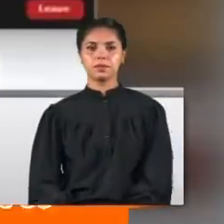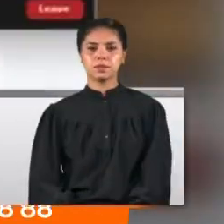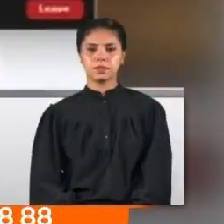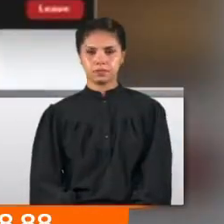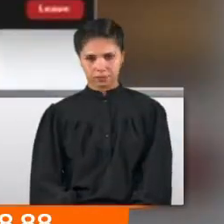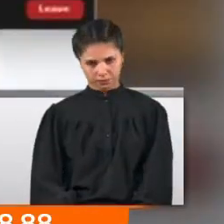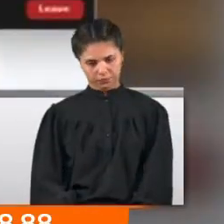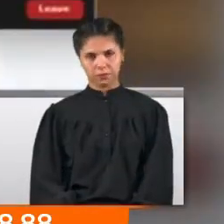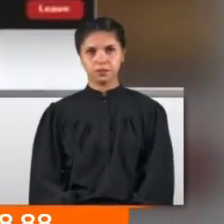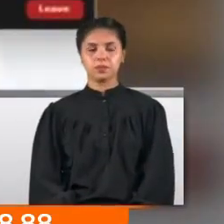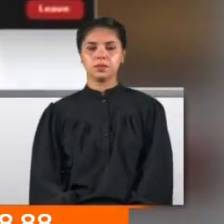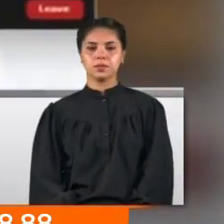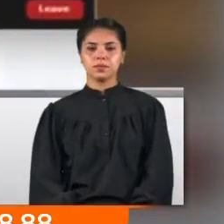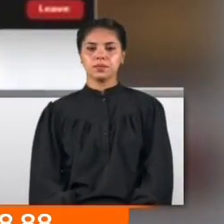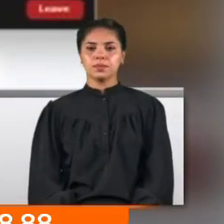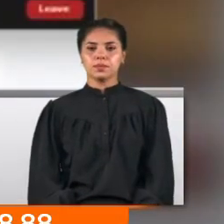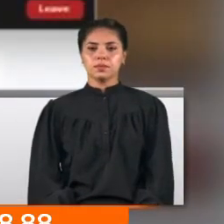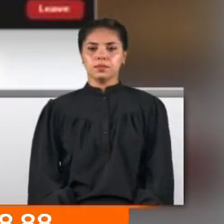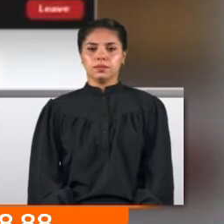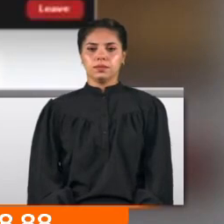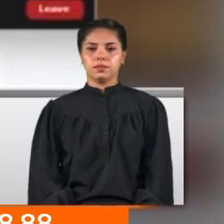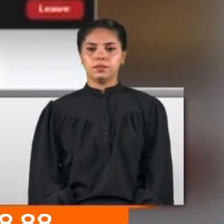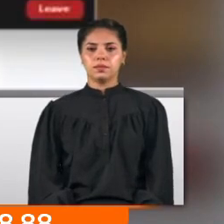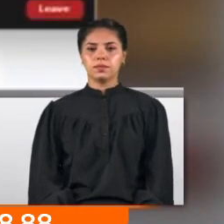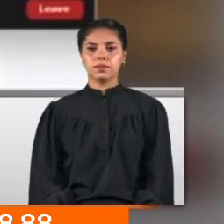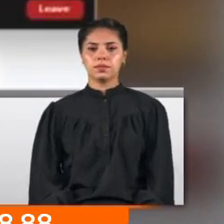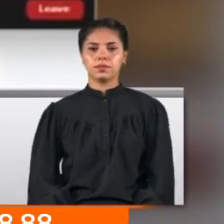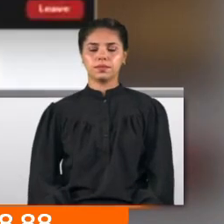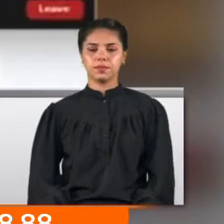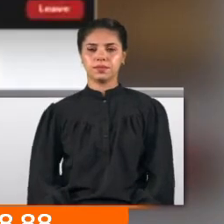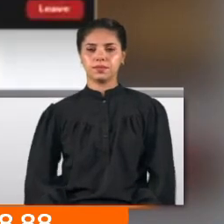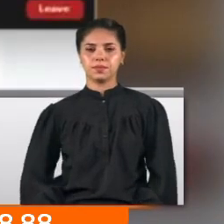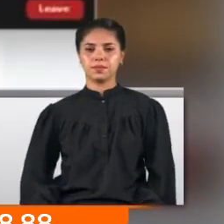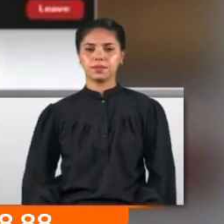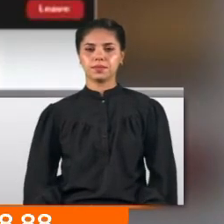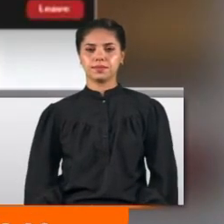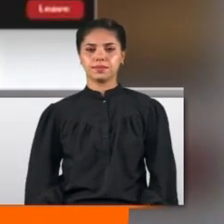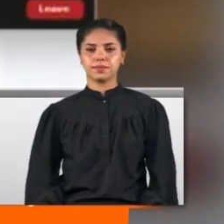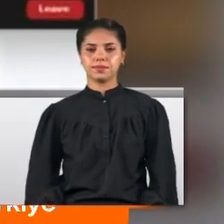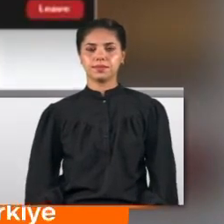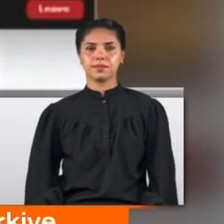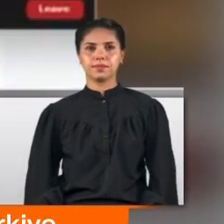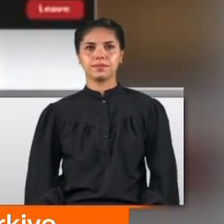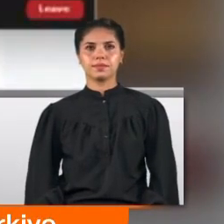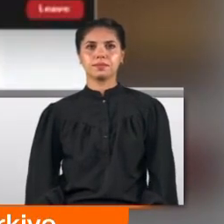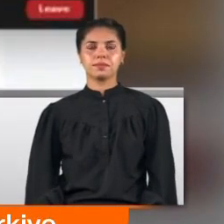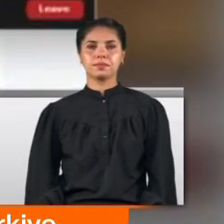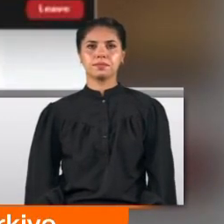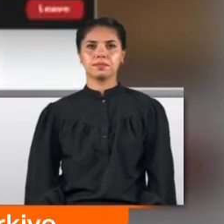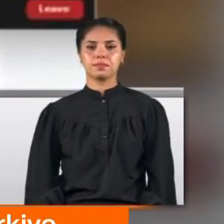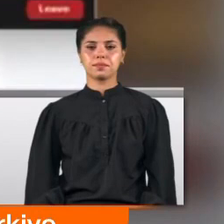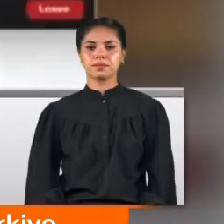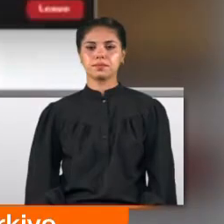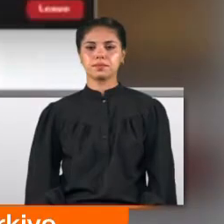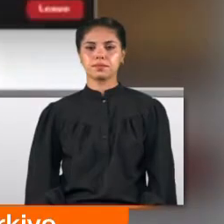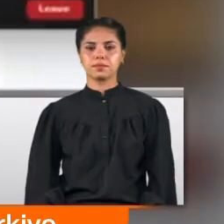Yine bu özellikle alternatif bir olağanüstü kurultay süreci olabilir mi? Olgunlaşabilir